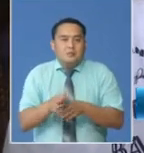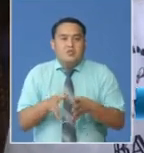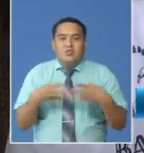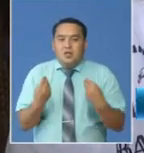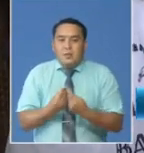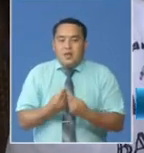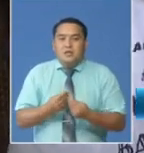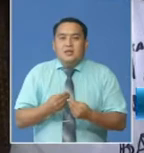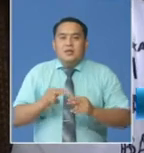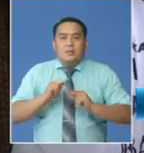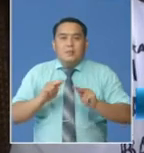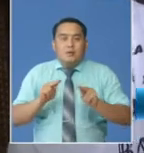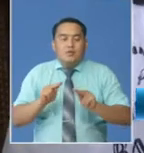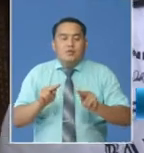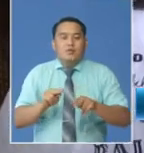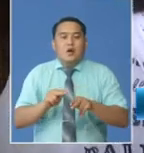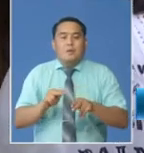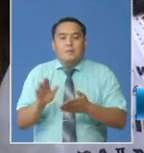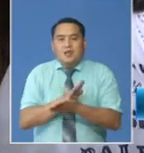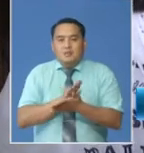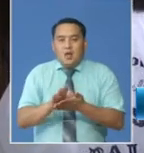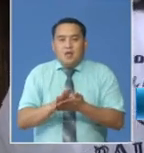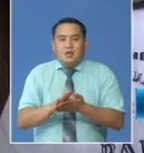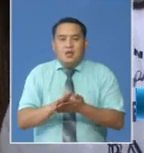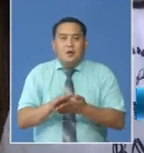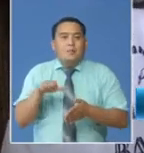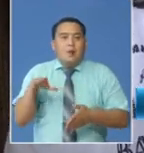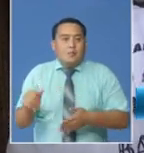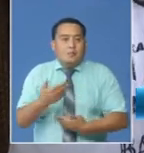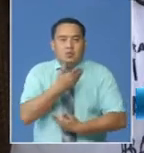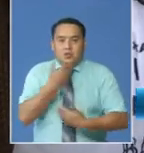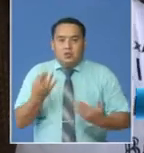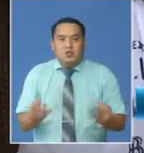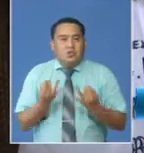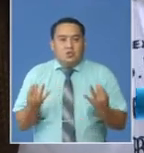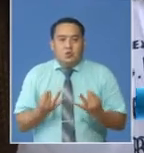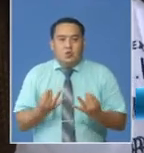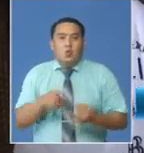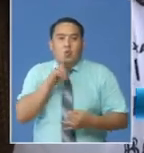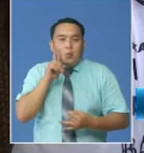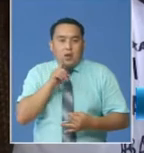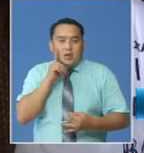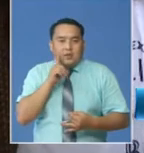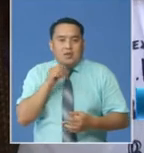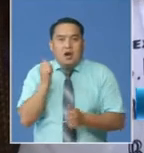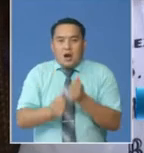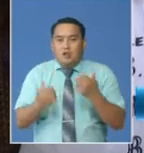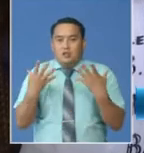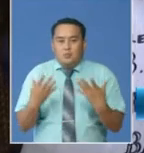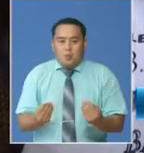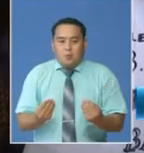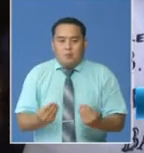семей. Занятия проводятся бесплатно. Никто не пропускает занятия. Интерес к домбре растет у юных музыкантов с каждым